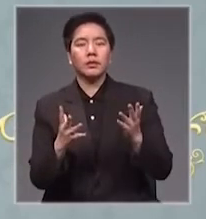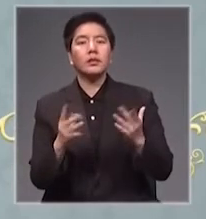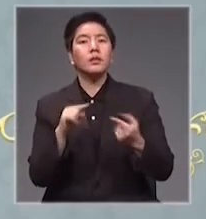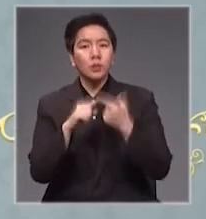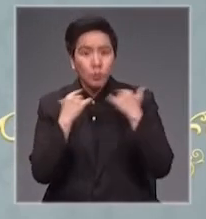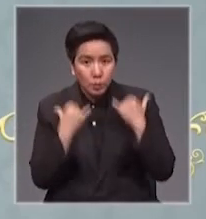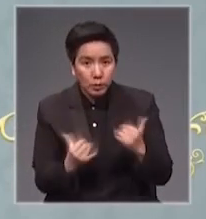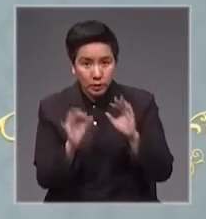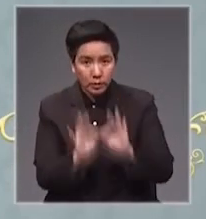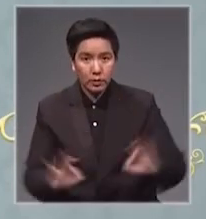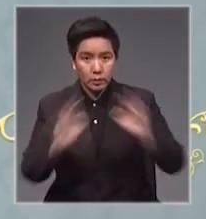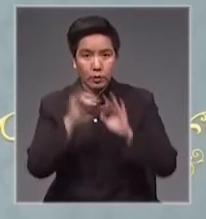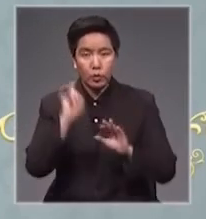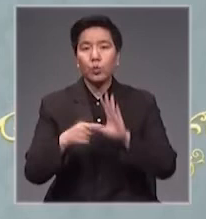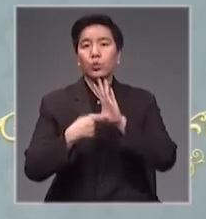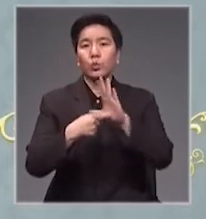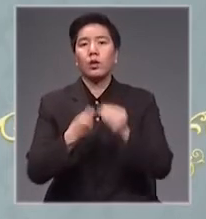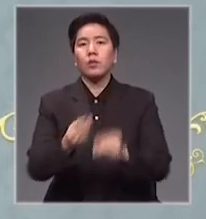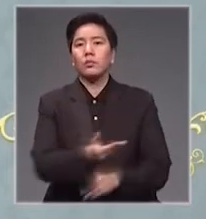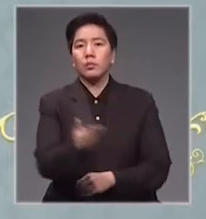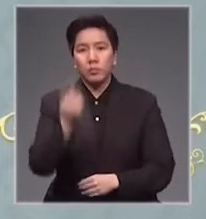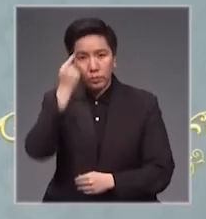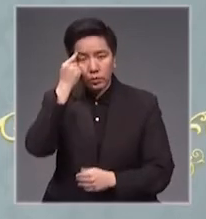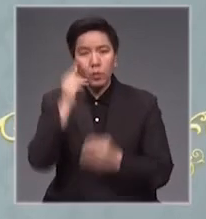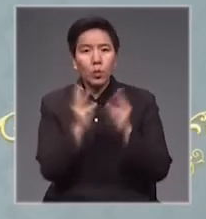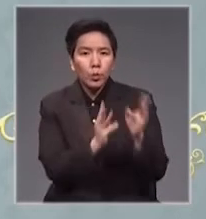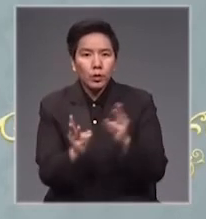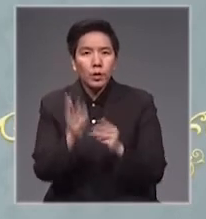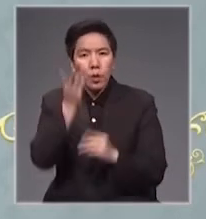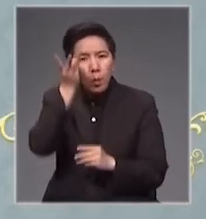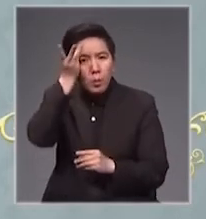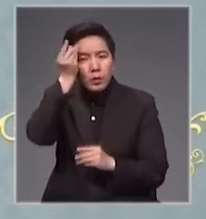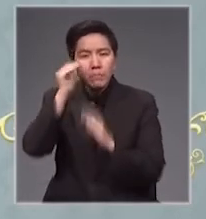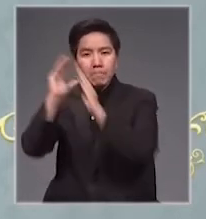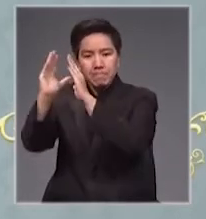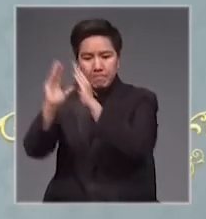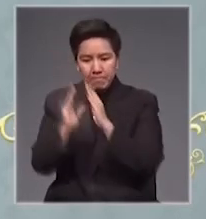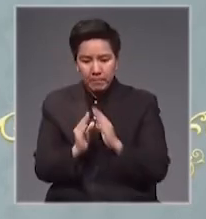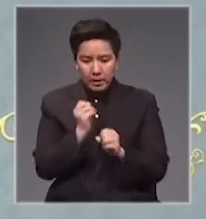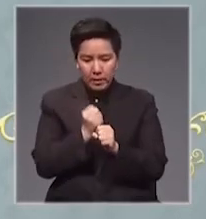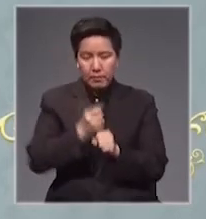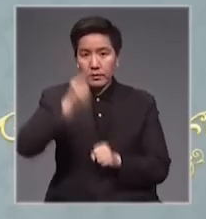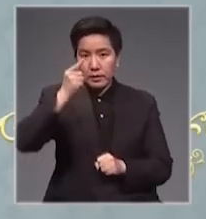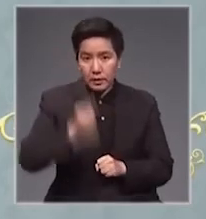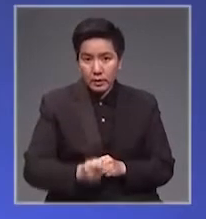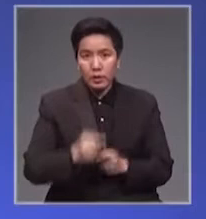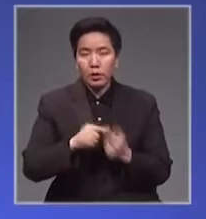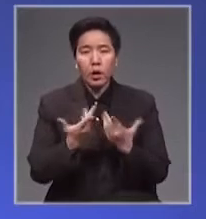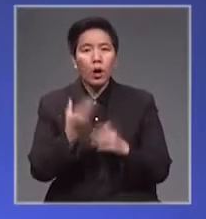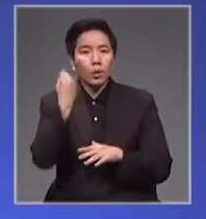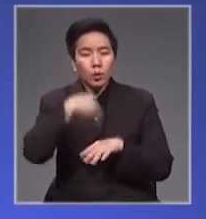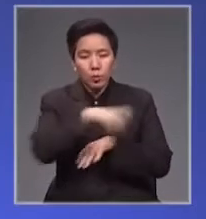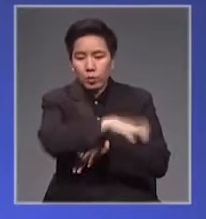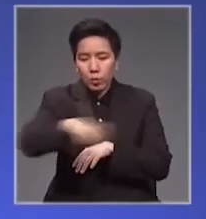นะครับเราจำเป็นต้องหยิบยกตัวอย่างของการนำหลักไปสู่การปฏิบัติที่สำฤทธิ์ผลเป็นรูปธรรมจากทุกสถานีอบรม